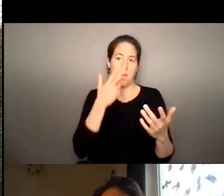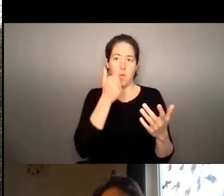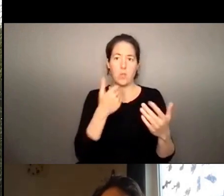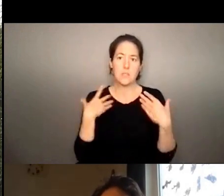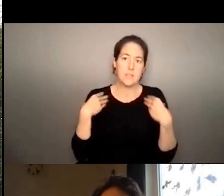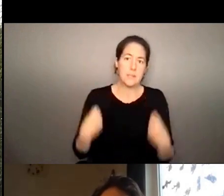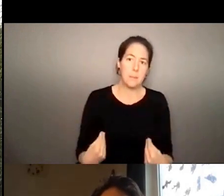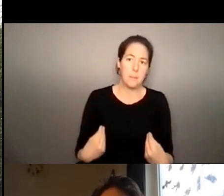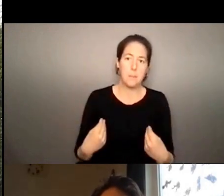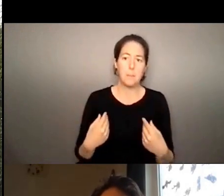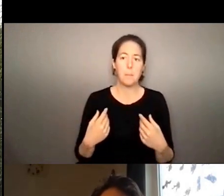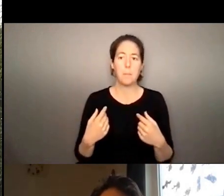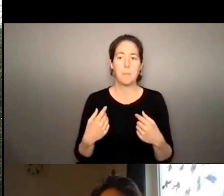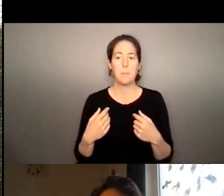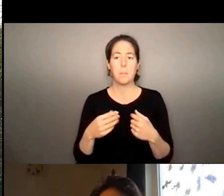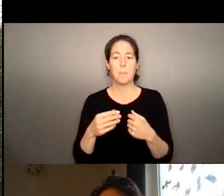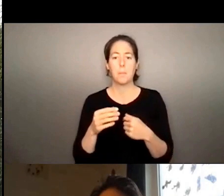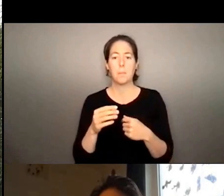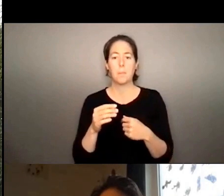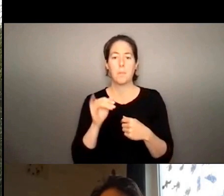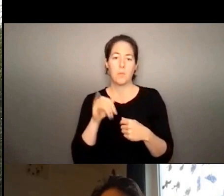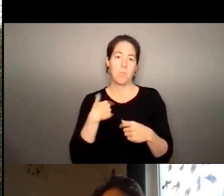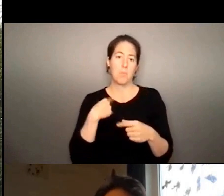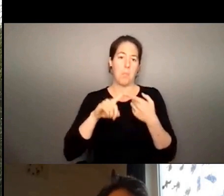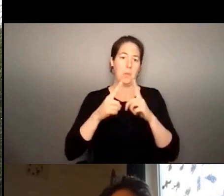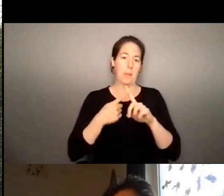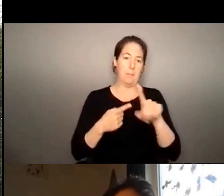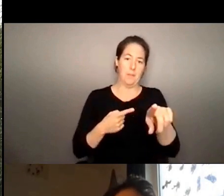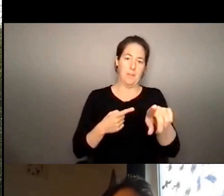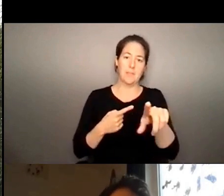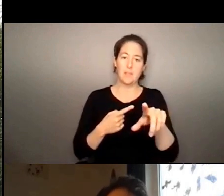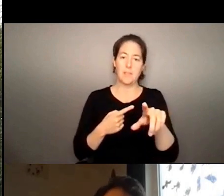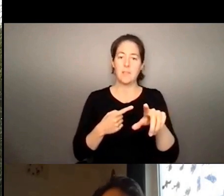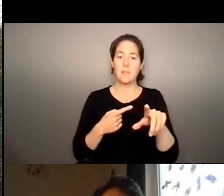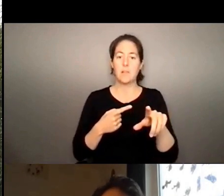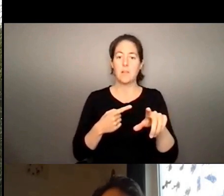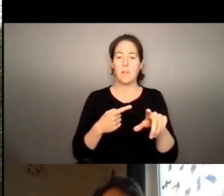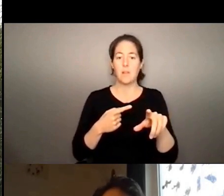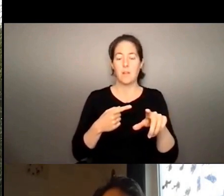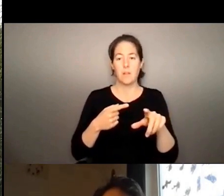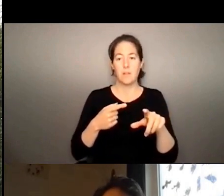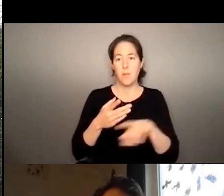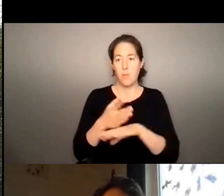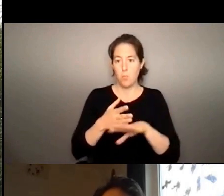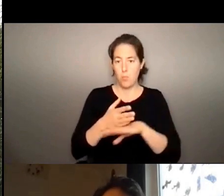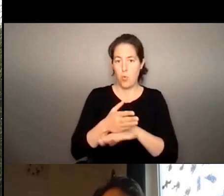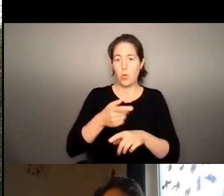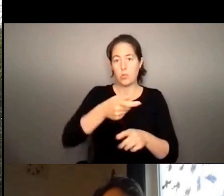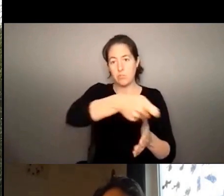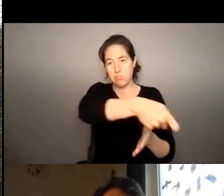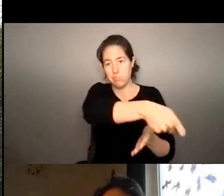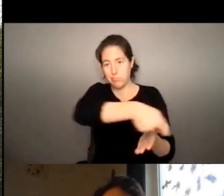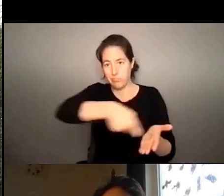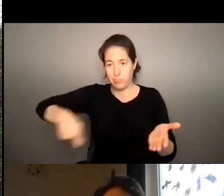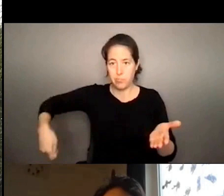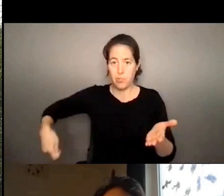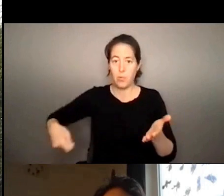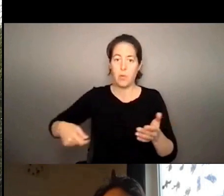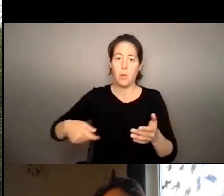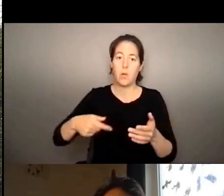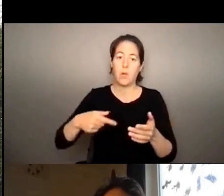Fait que ça, c'est ça un de mes bons amis qui est ici à ouvrir la bûche. Avec une scie à chaîne, on va faire un